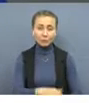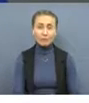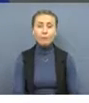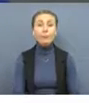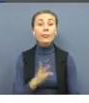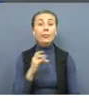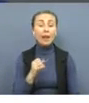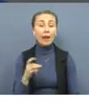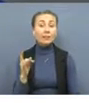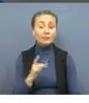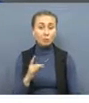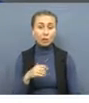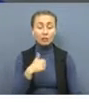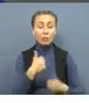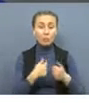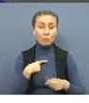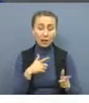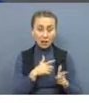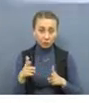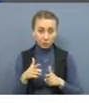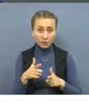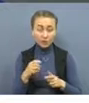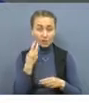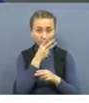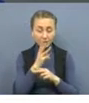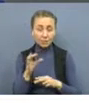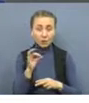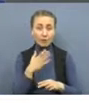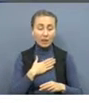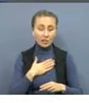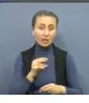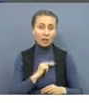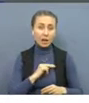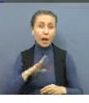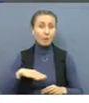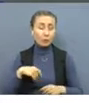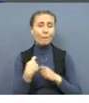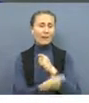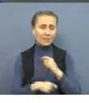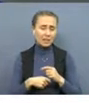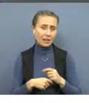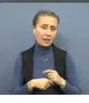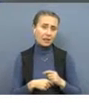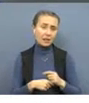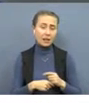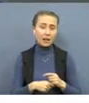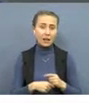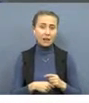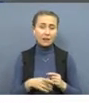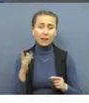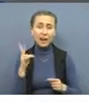готовили видео о нашей работе, затем материалы, ну это обычно, как